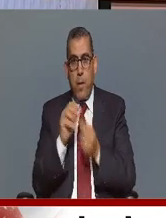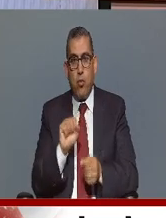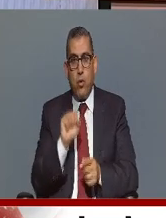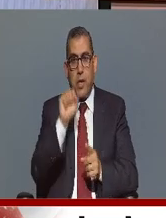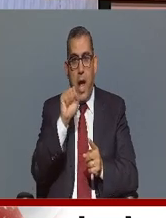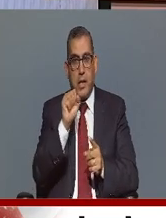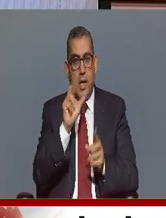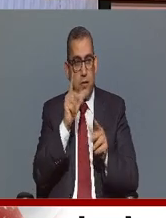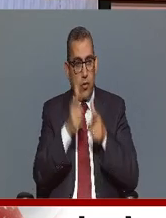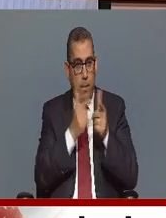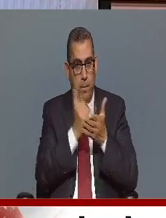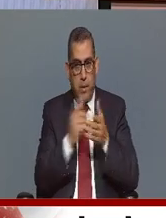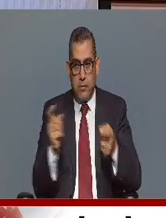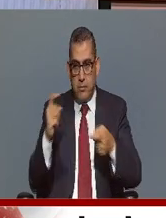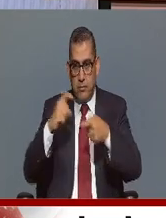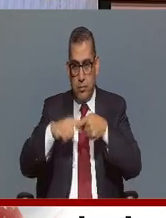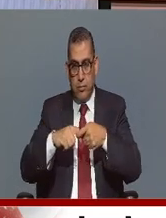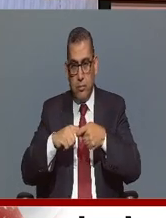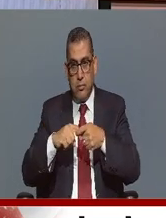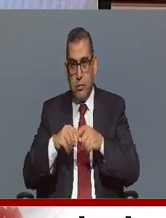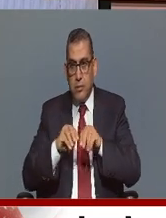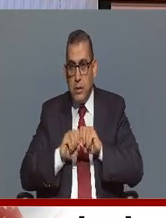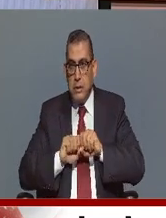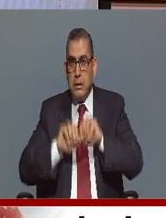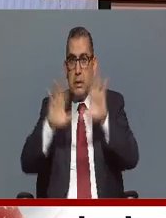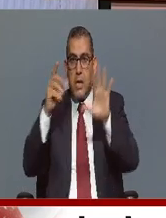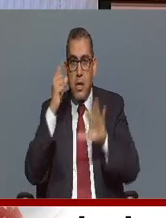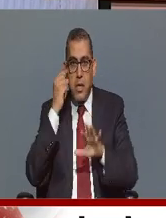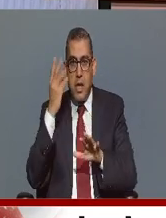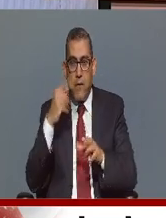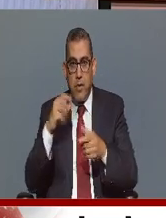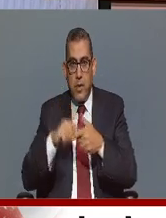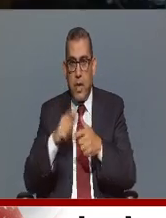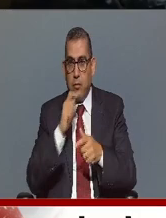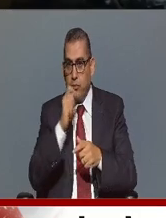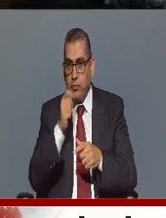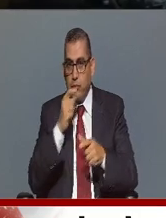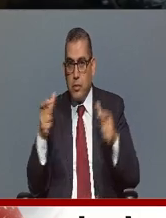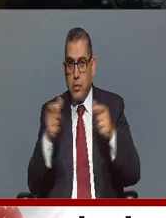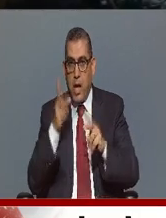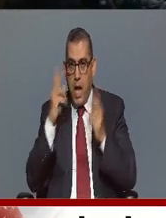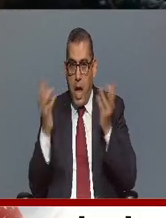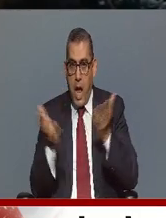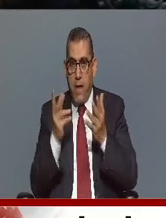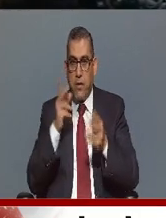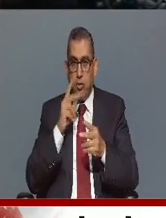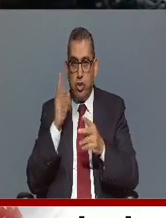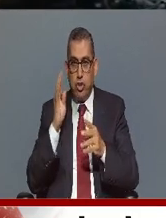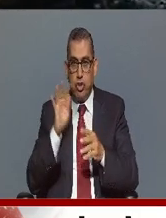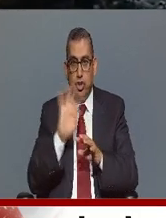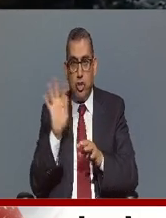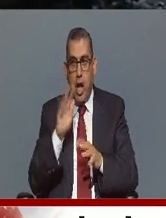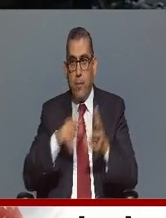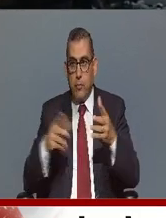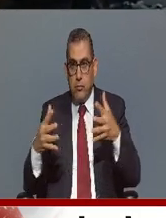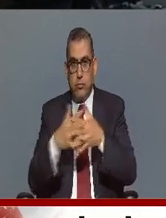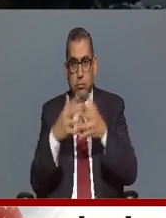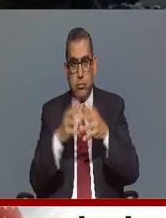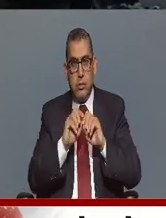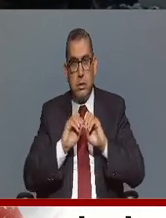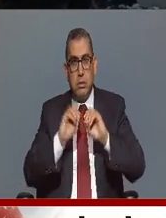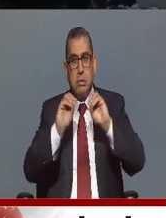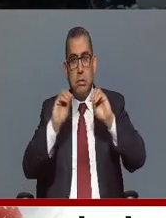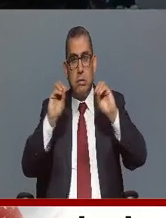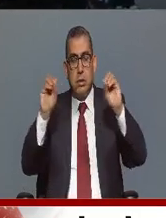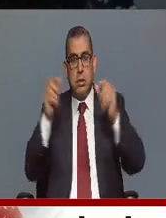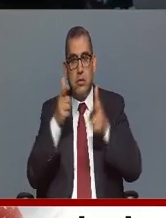نقل الفعاليات الثقافية من ندوات ومهرجانات واحتفالات شعبية علشان تعمل رواج وتشجع